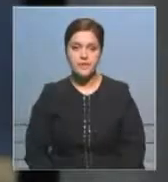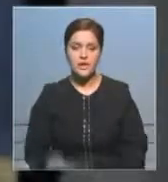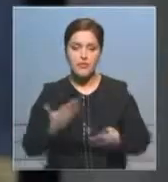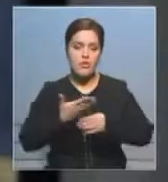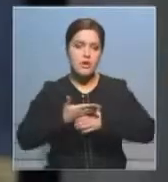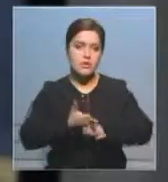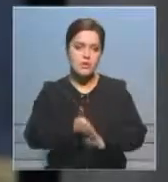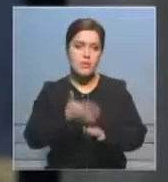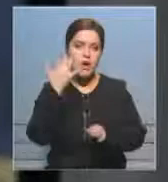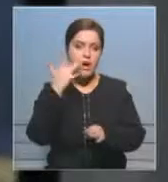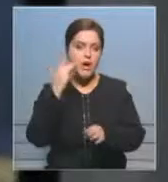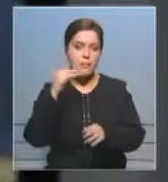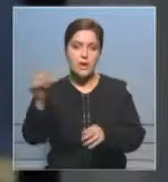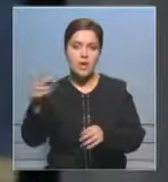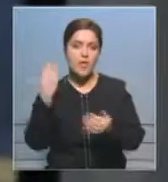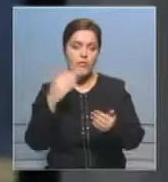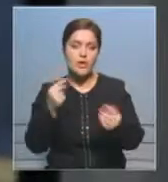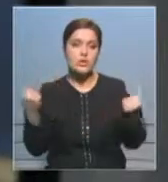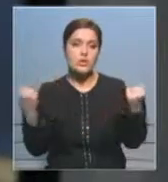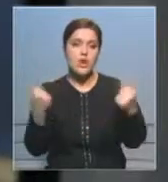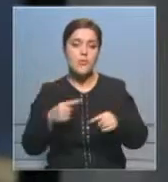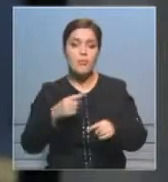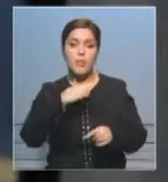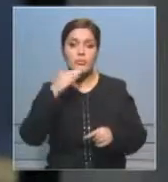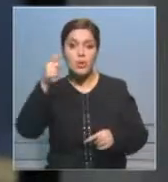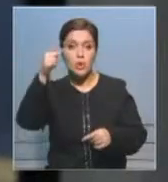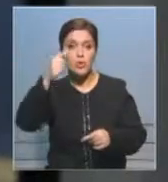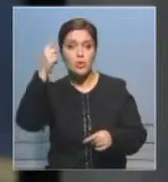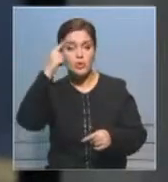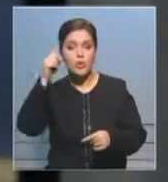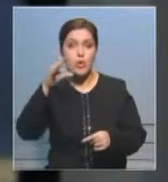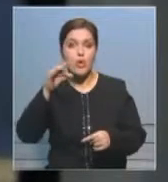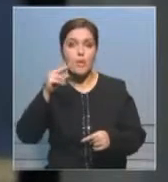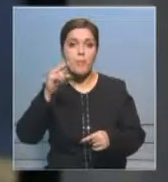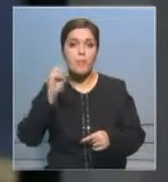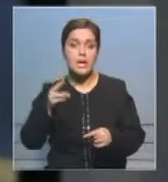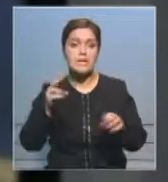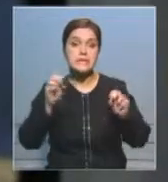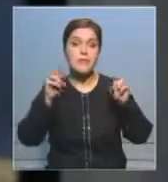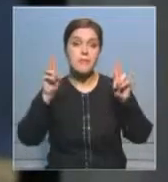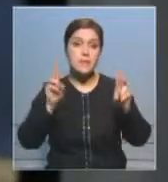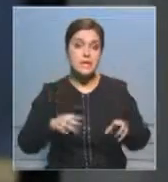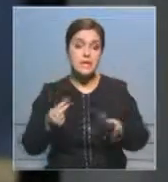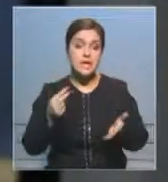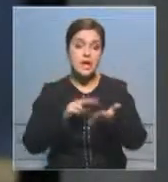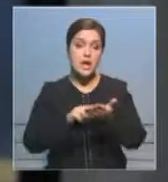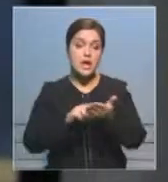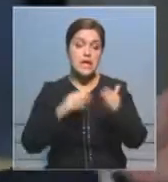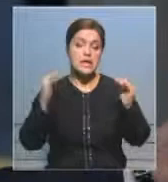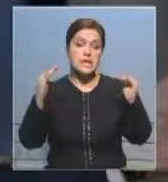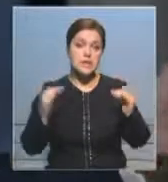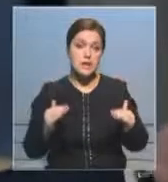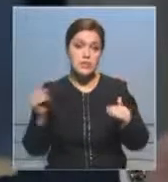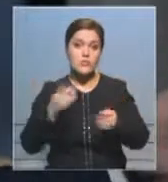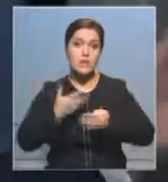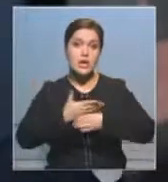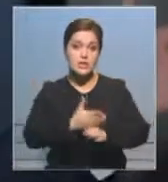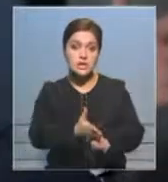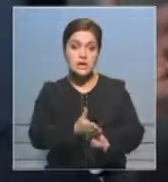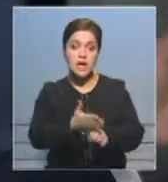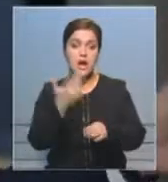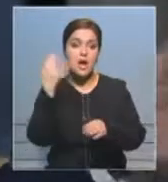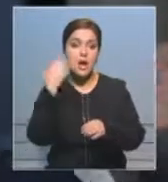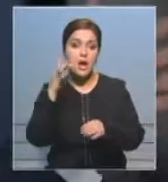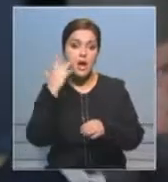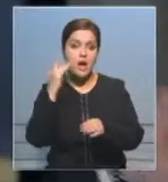америке тем воде много люди думают что опять специально у подержит цены низкие чтобы разрушить американский